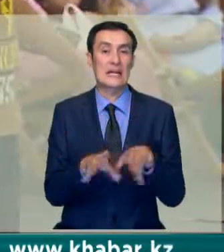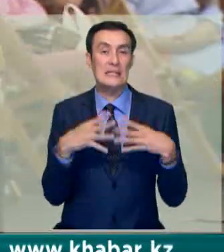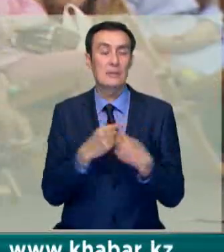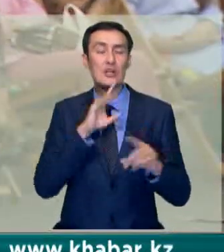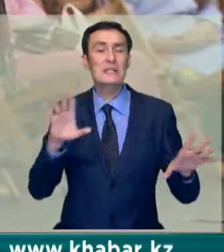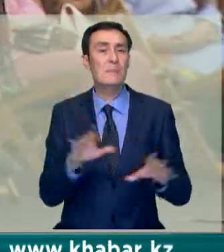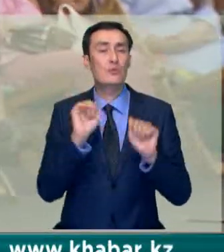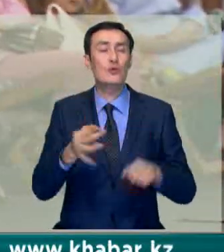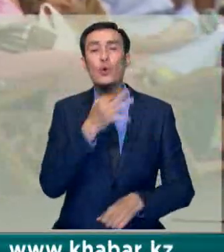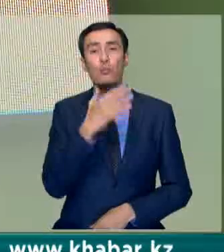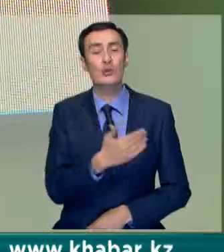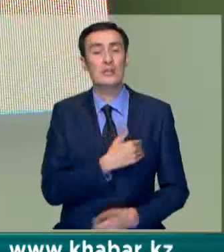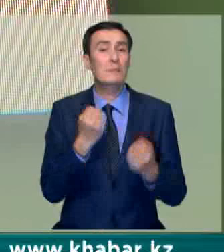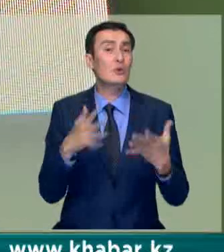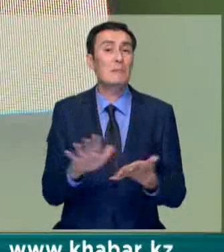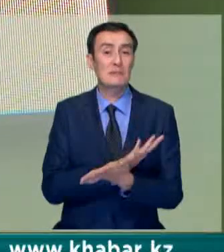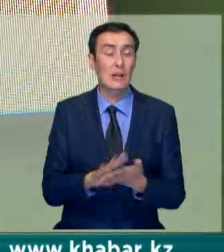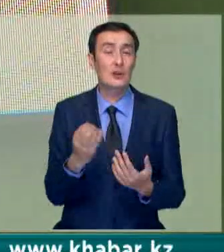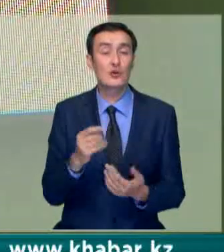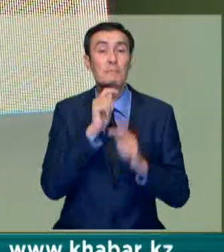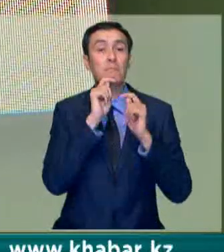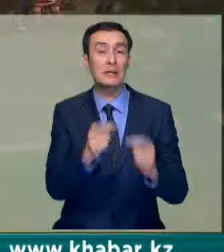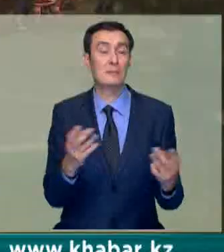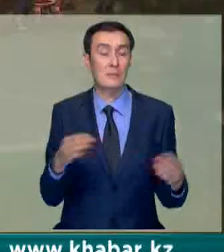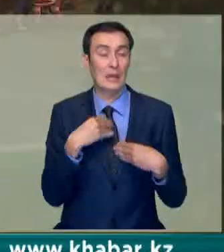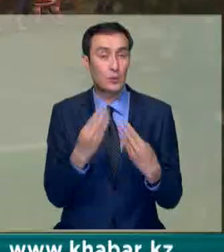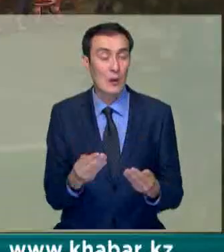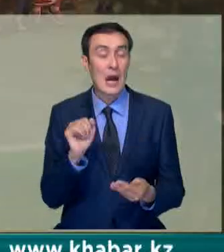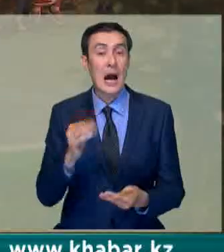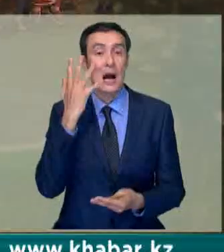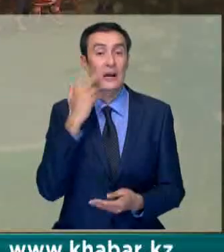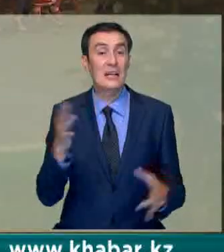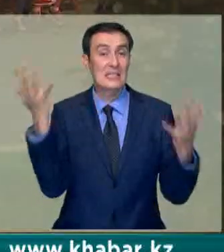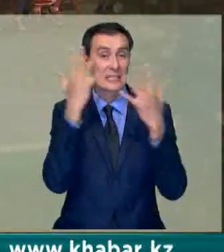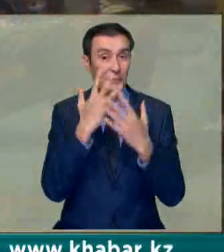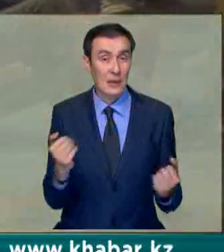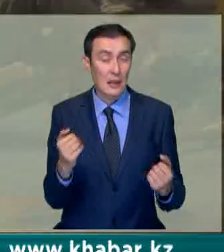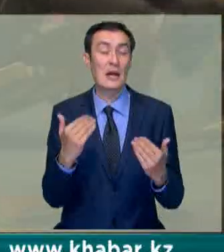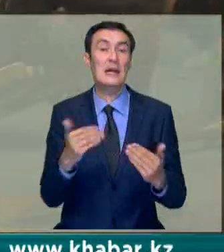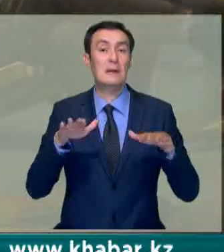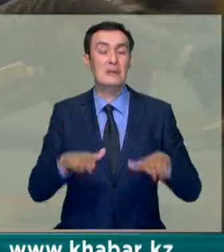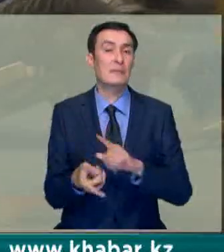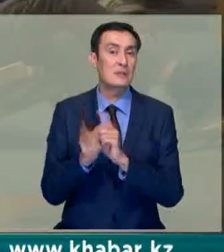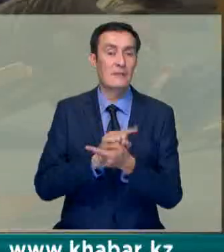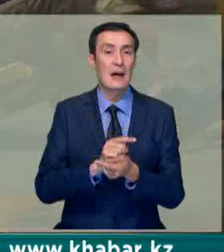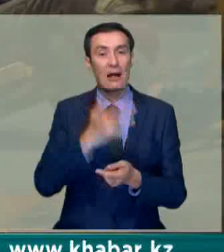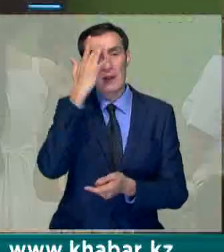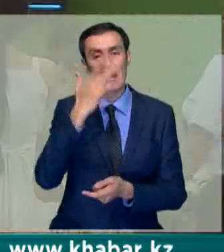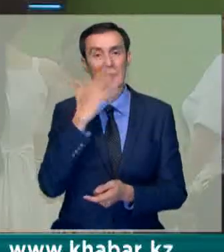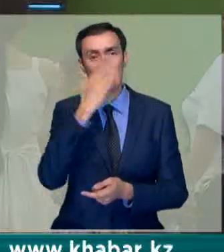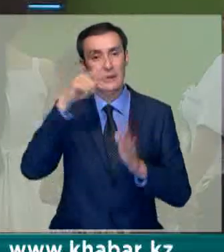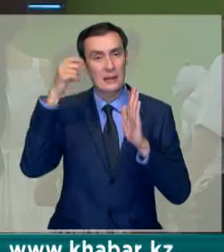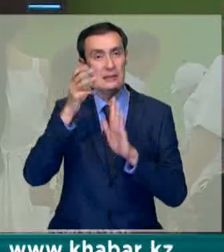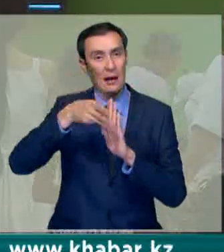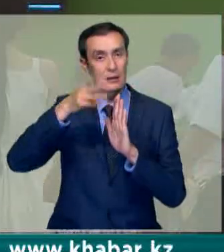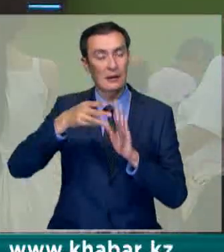мог любой желающий, не просто бесплатно, ему еще и приз полагался. А как только стемнело, это место трансформировалось в летний кинотеатр. К нам